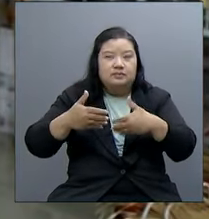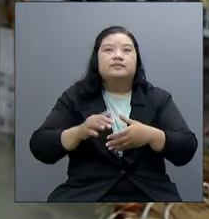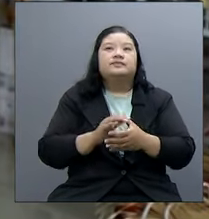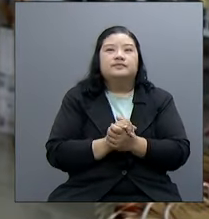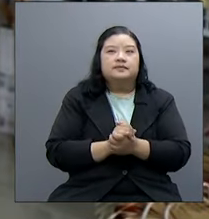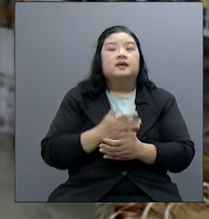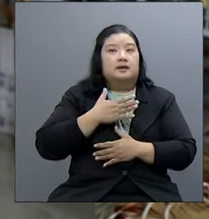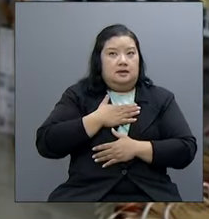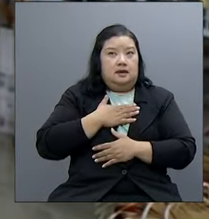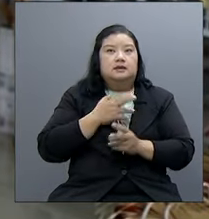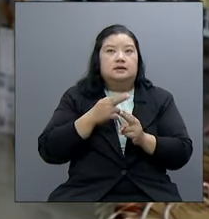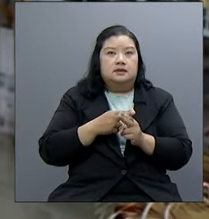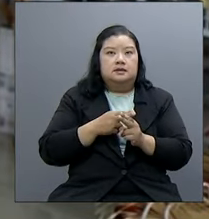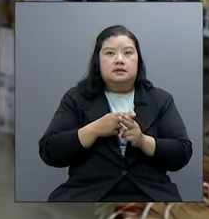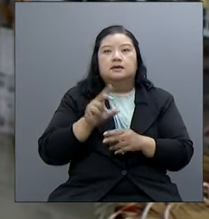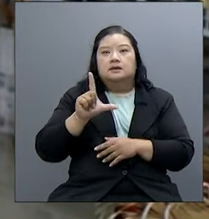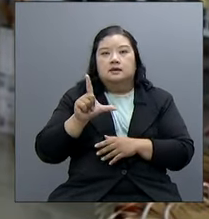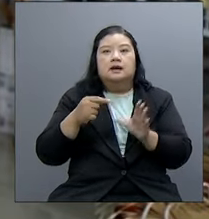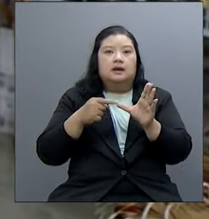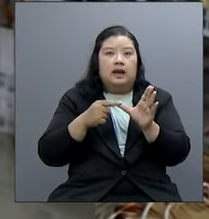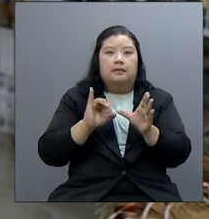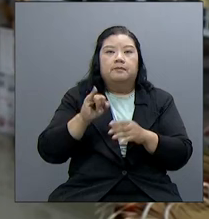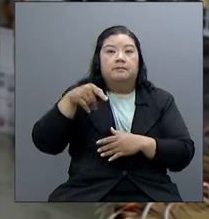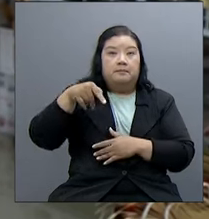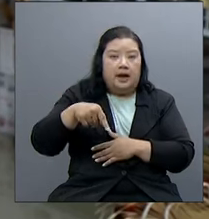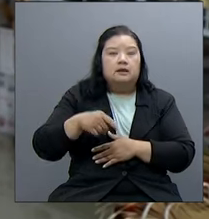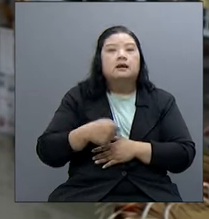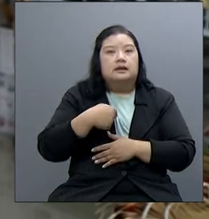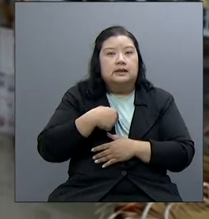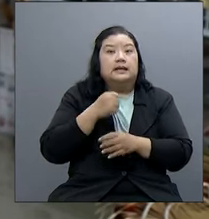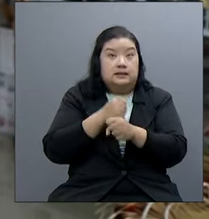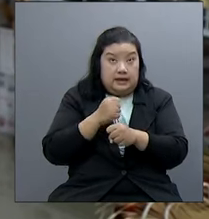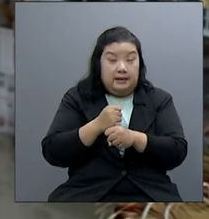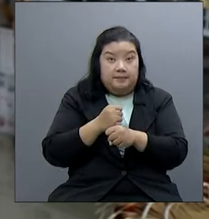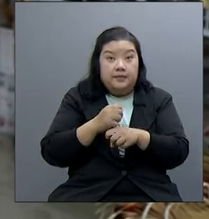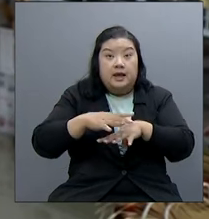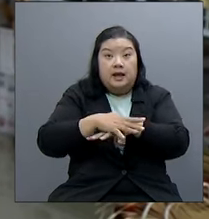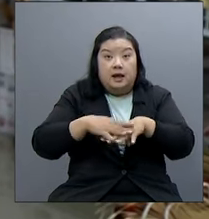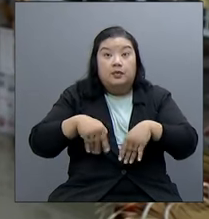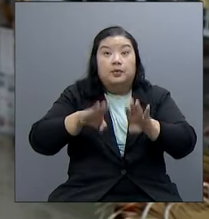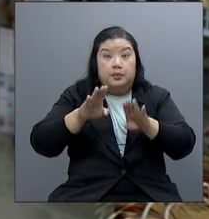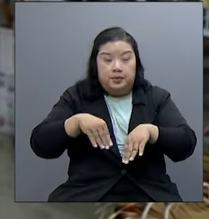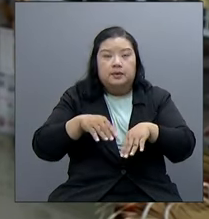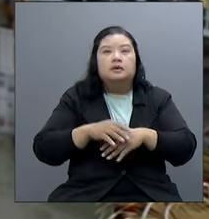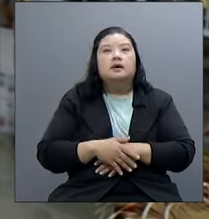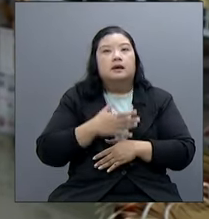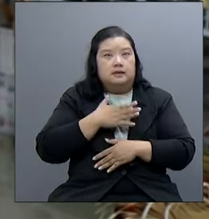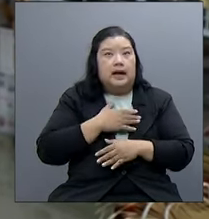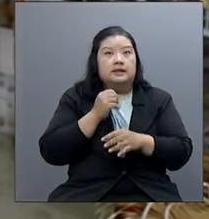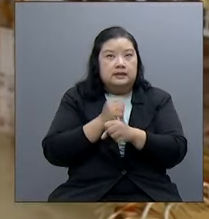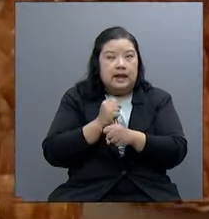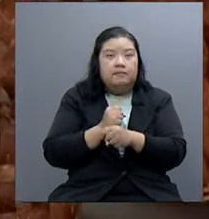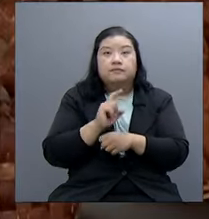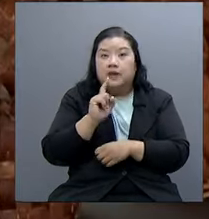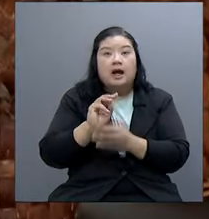สวัสดีค่ะ ชื่อนางรำพัยสิงจารย์ กลมผลิตภัณฑแรรูปเสือกกบ้านนาปลงตอนนี้ทำผลิตภัณฑจากเปลือก